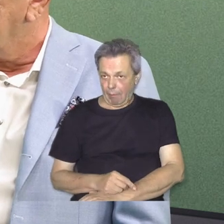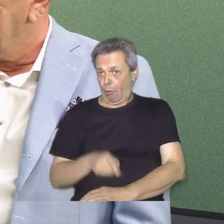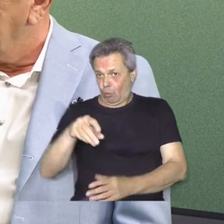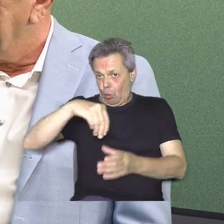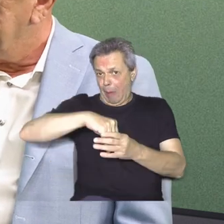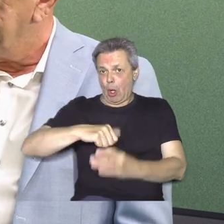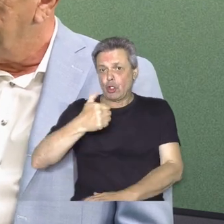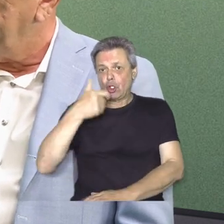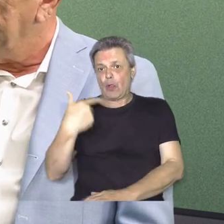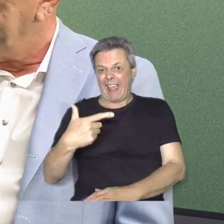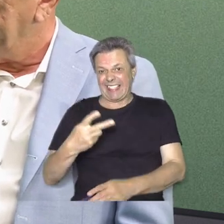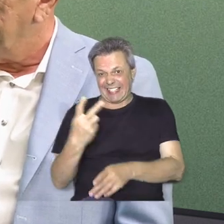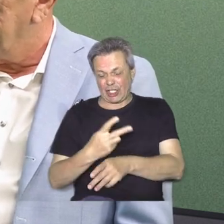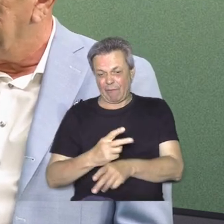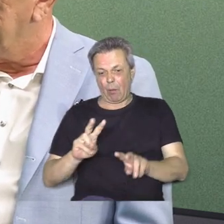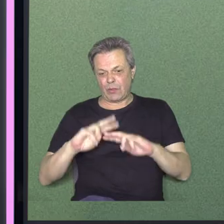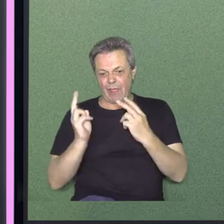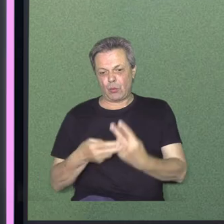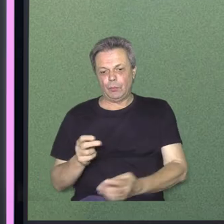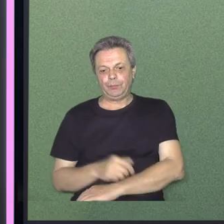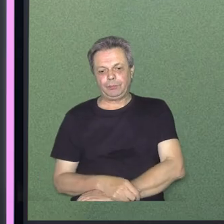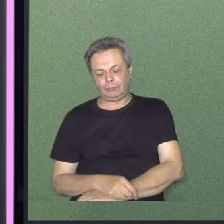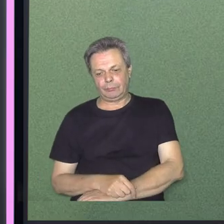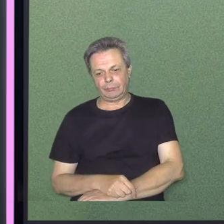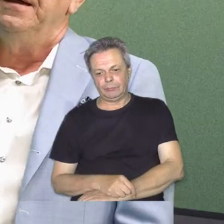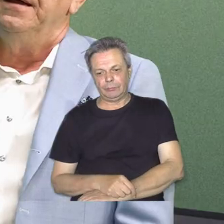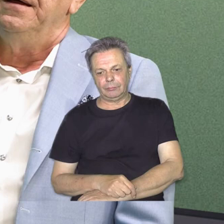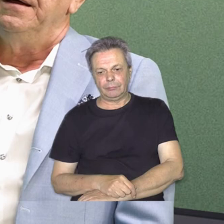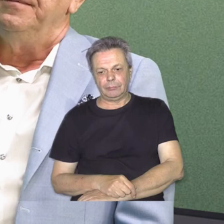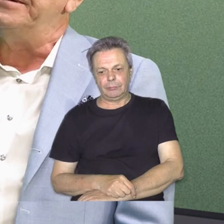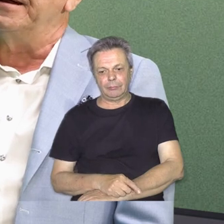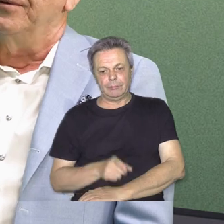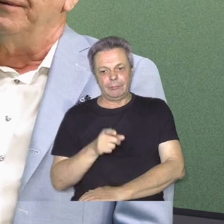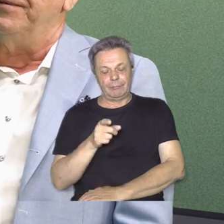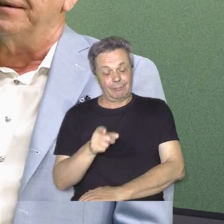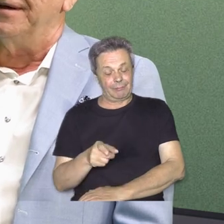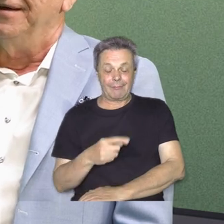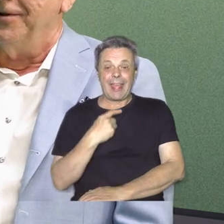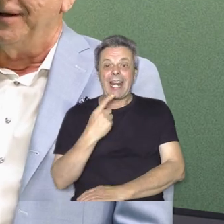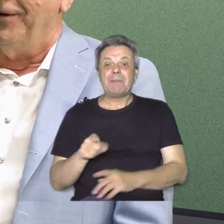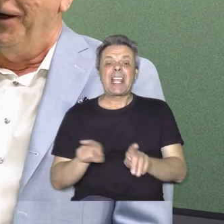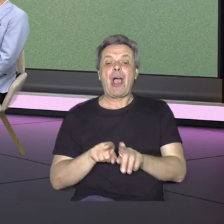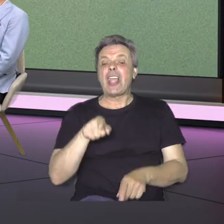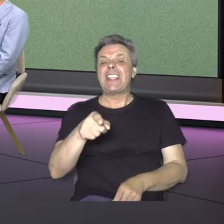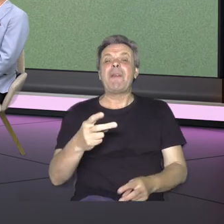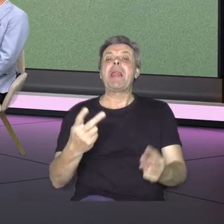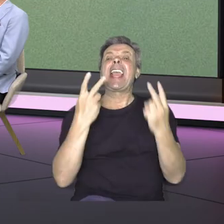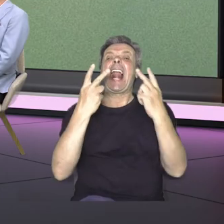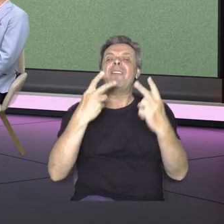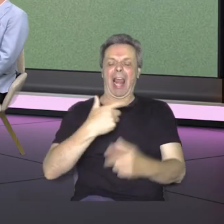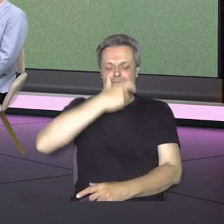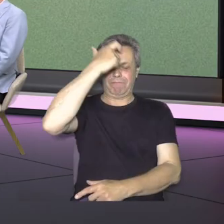120 država po prilici u to vrijeme bilo u svijetu u nesvrstanima. Bi se reklo glavna faca, je li tako? Da,